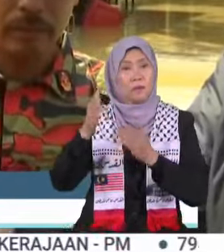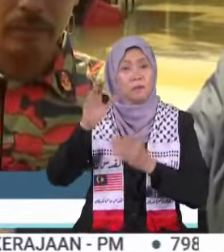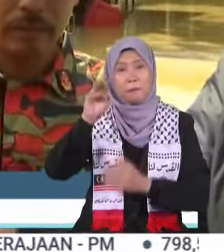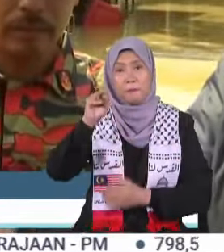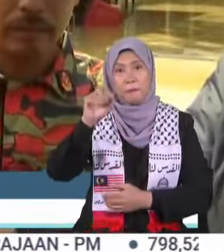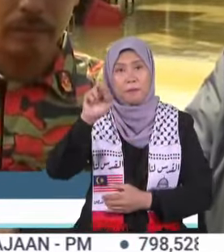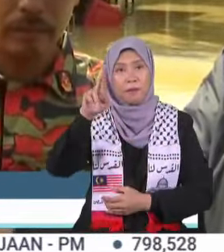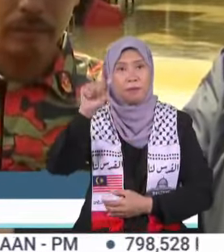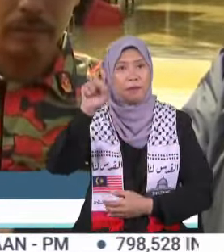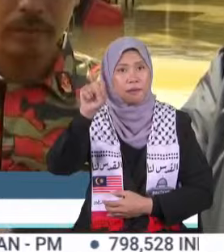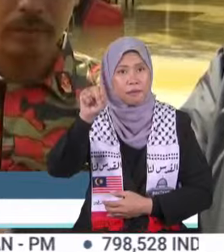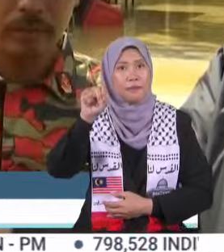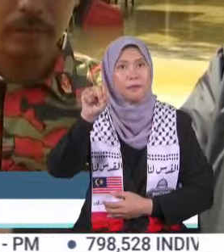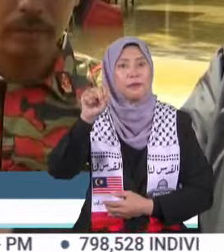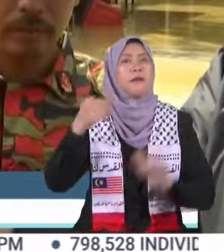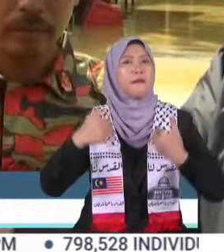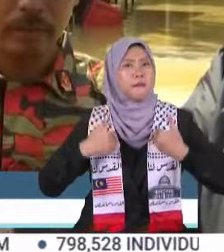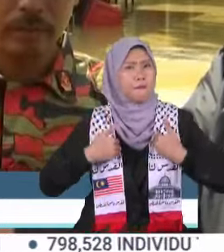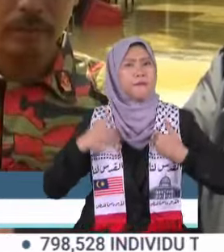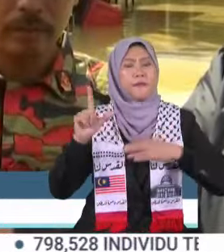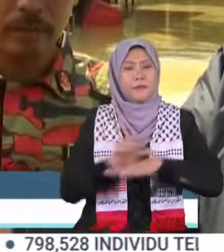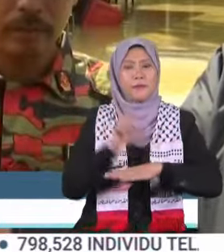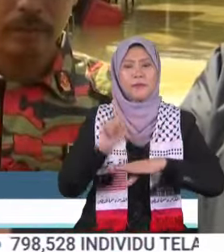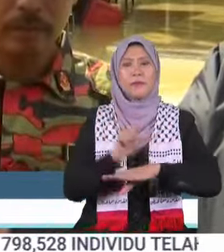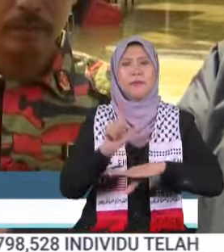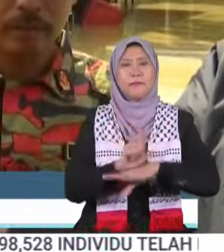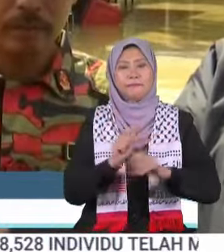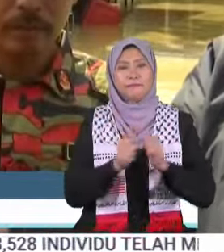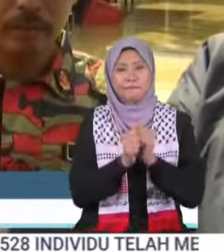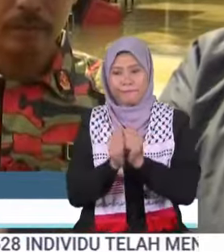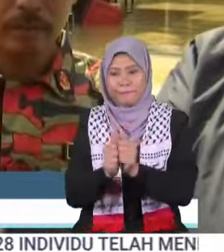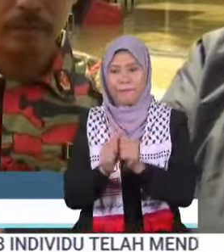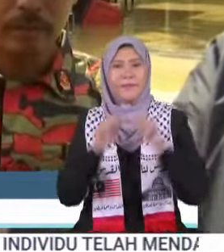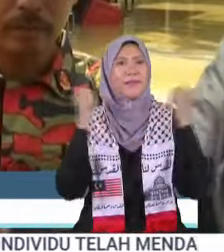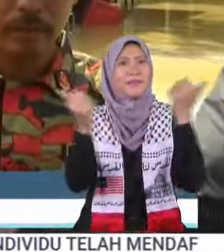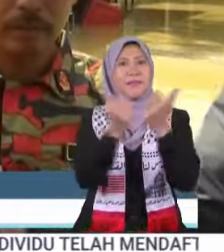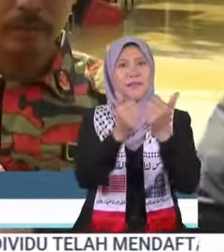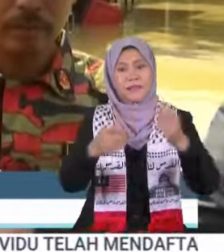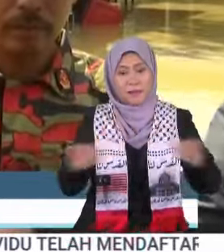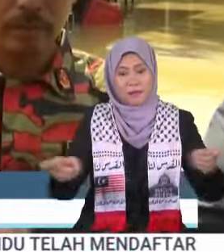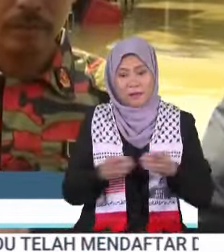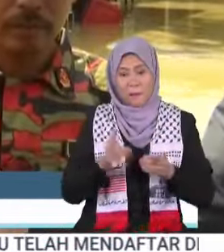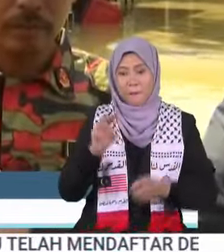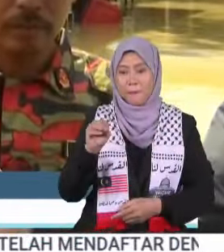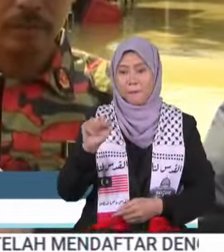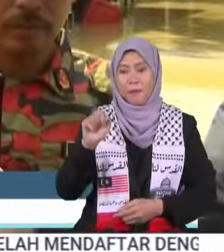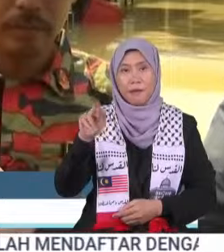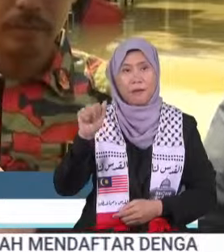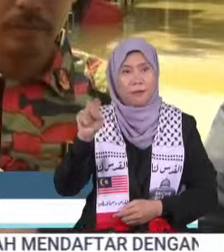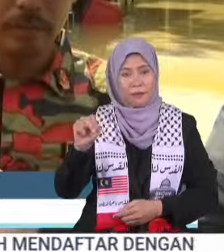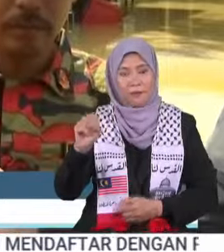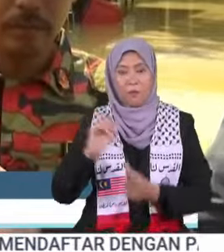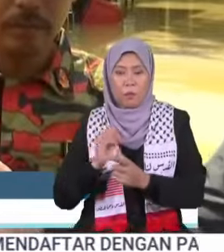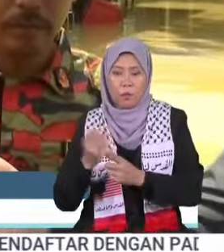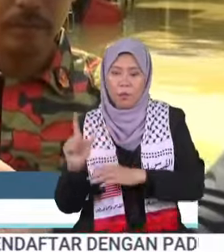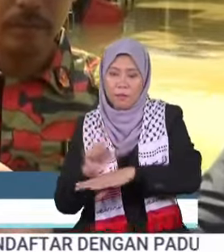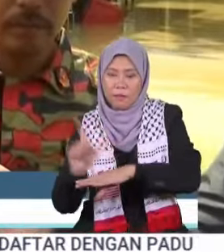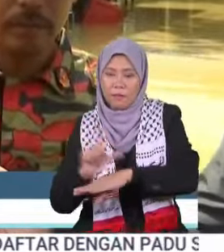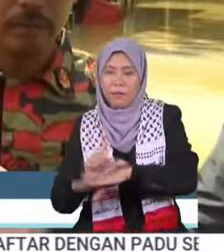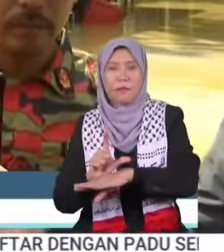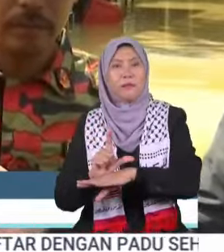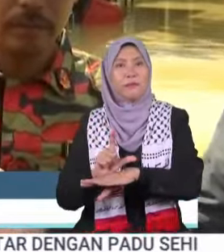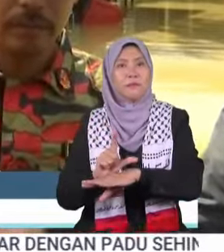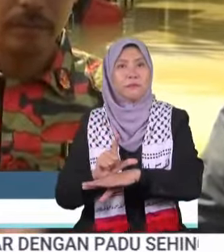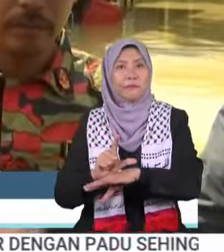pun ada menjalankan er latihan mahupun latihan bersama agensi di daerah Maran ataupun latihan di peringkat